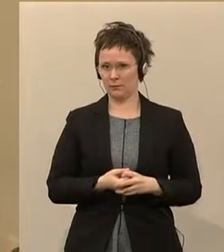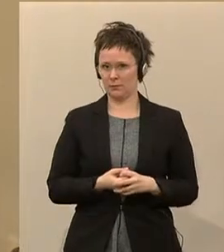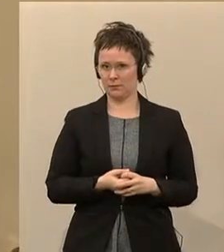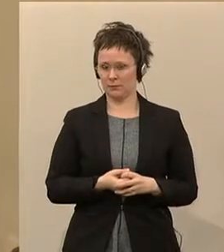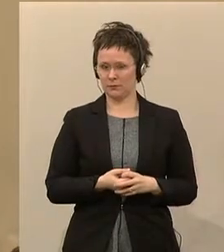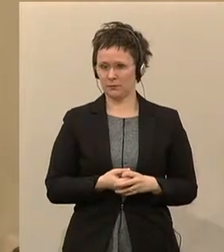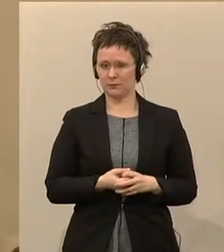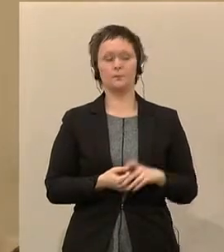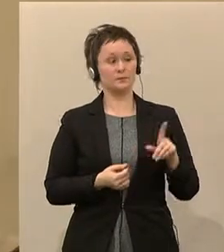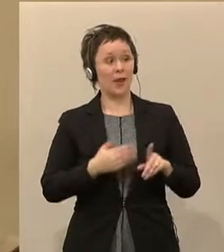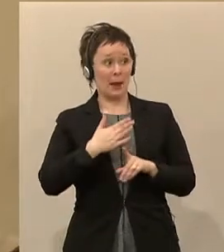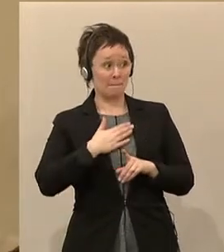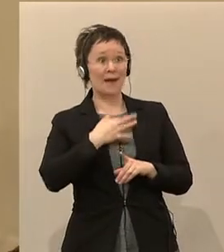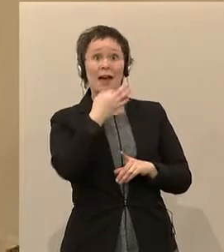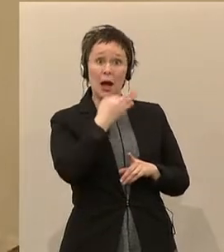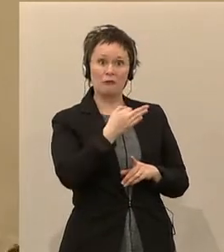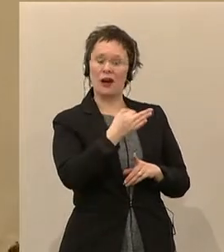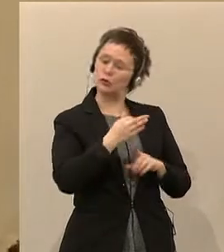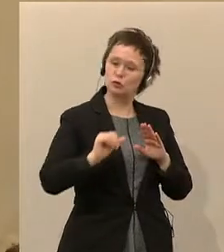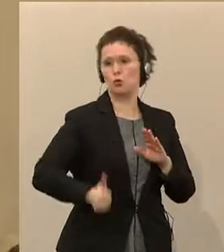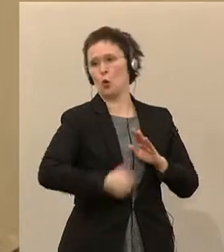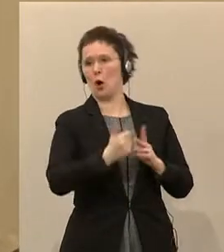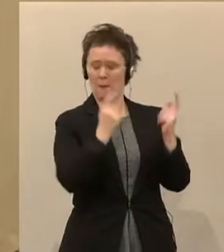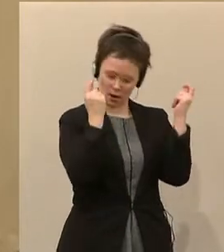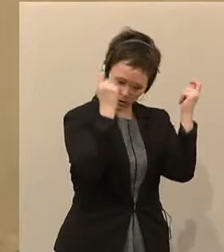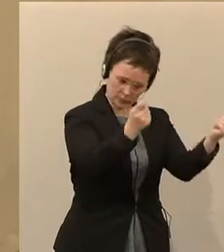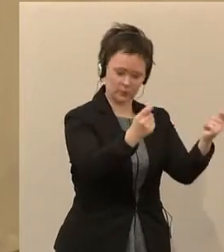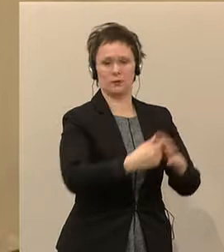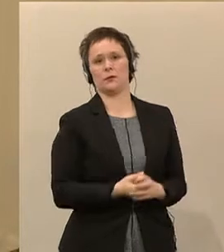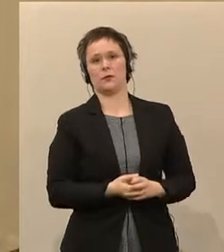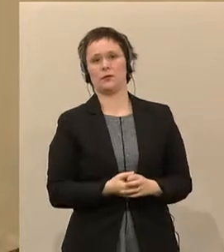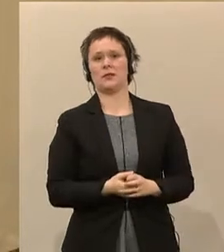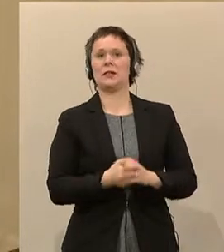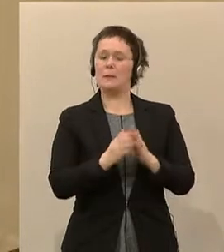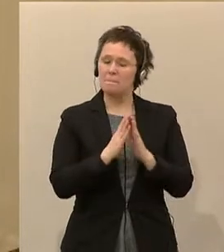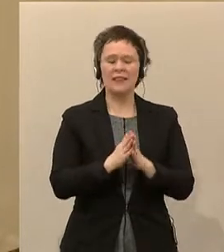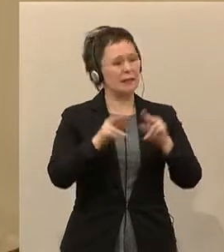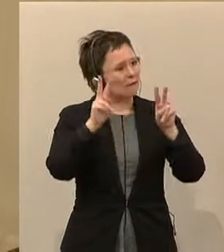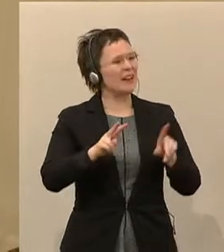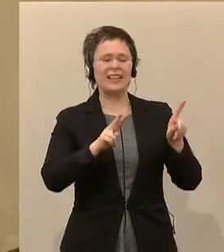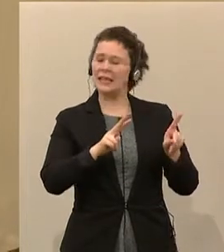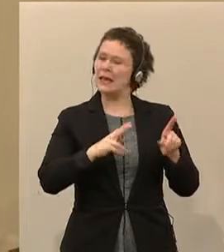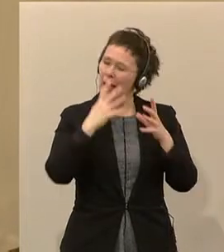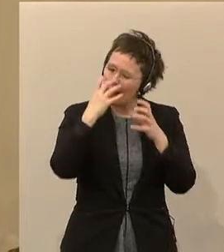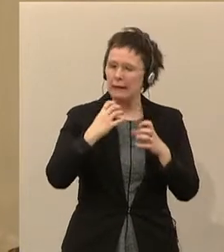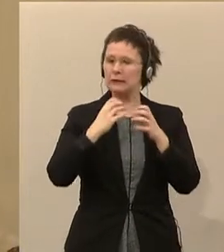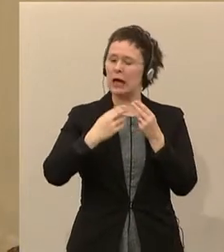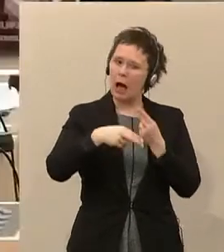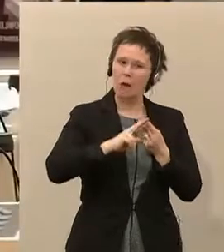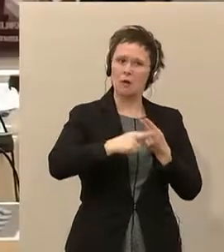ich stelle meine Anfrage heute erneut und ich ersuche Sie wirklich, bitte diese mit aller Ernsthaftigkeit zu